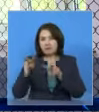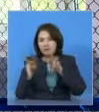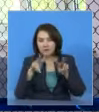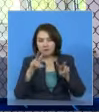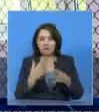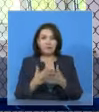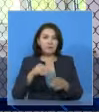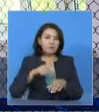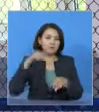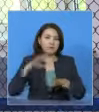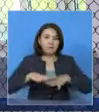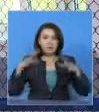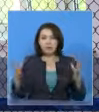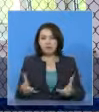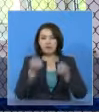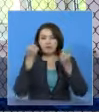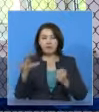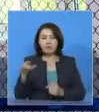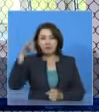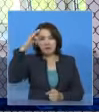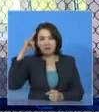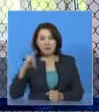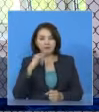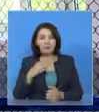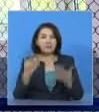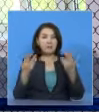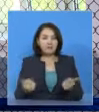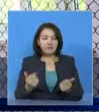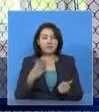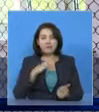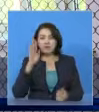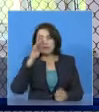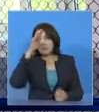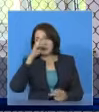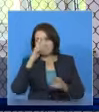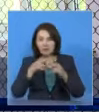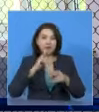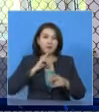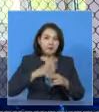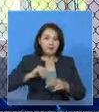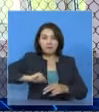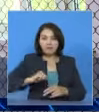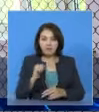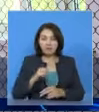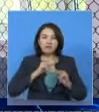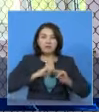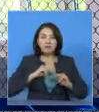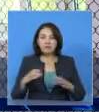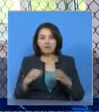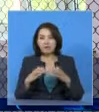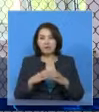концентрировался, чувствовал огромную поддержку от всех казахстанцев, и, конечно, от родителей, братьев, сестер, друзей и коллег по